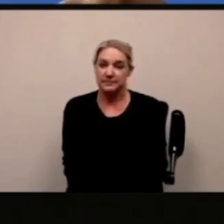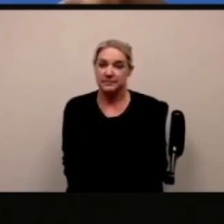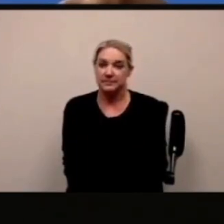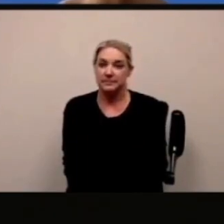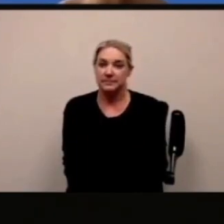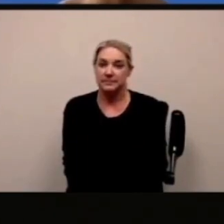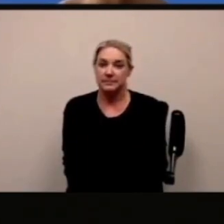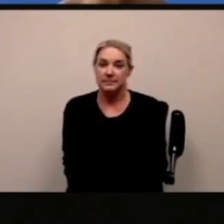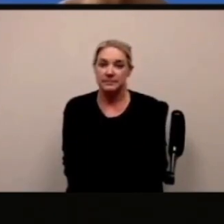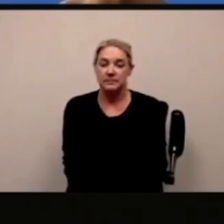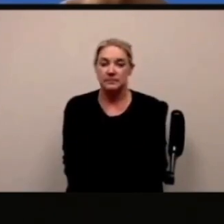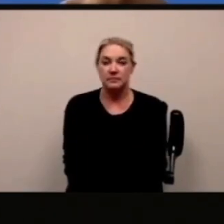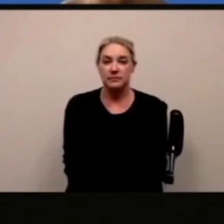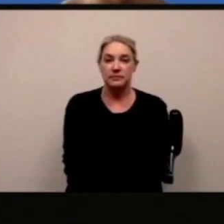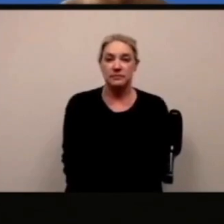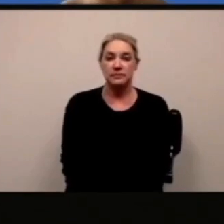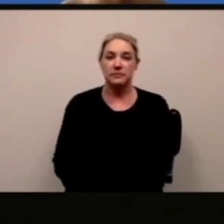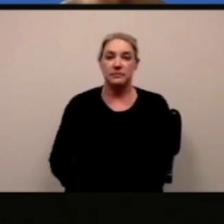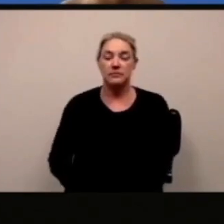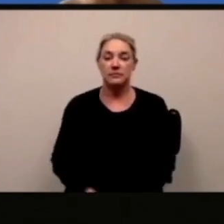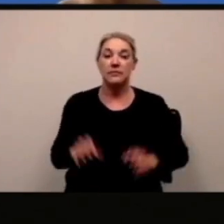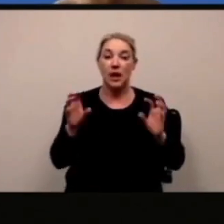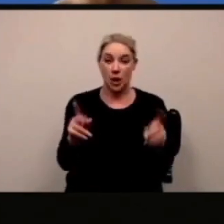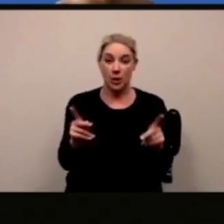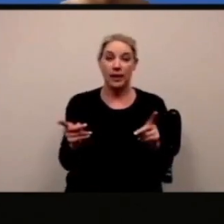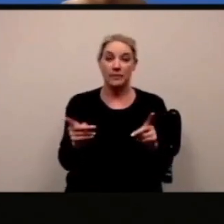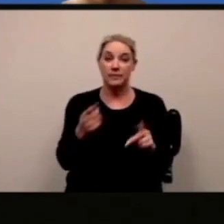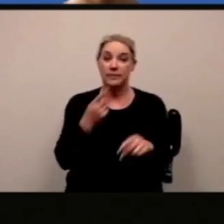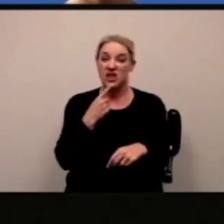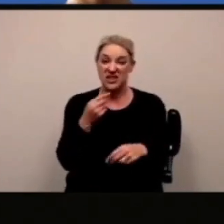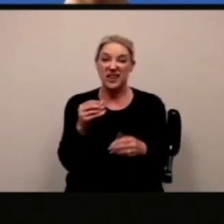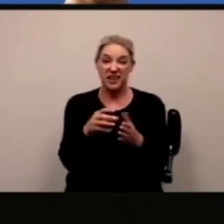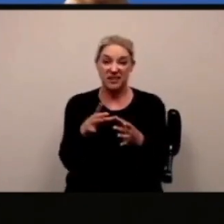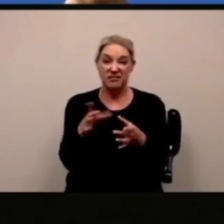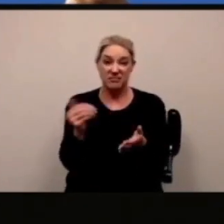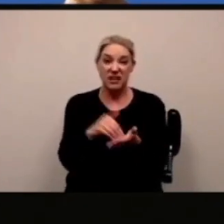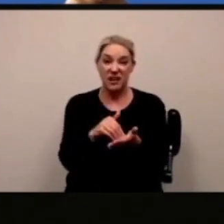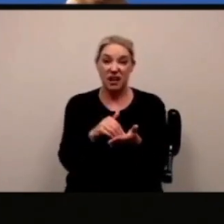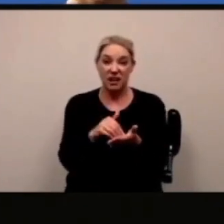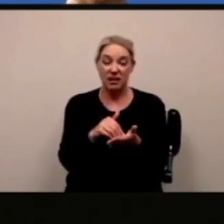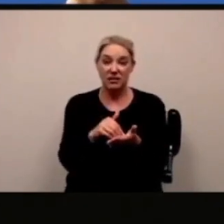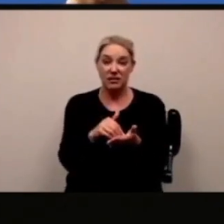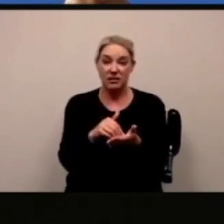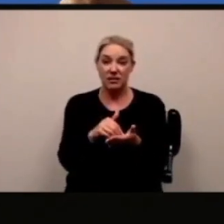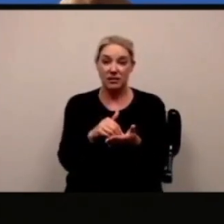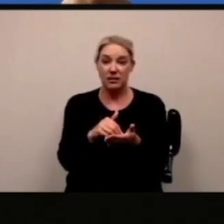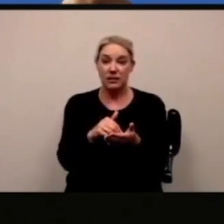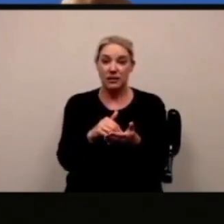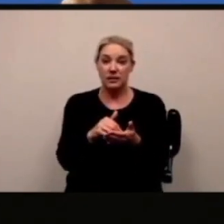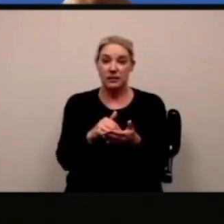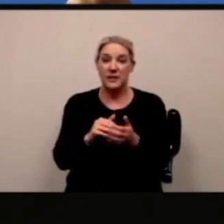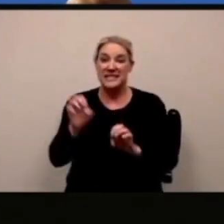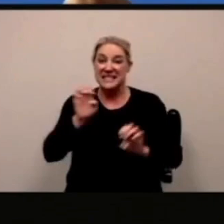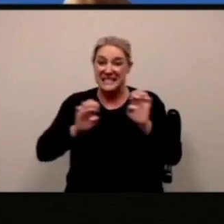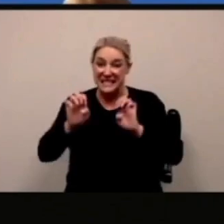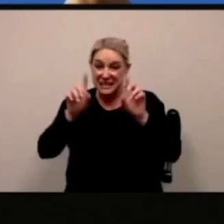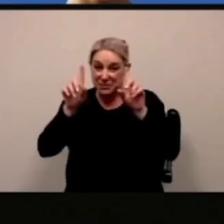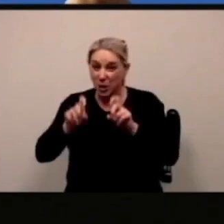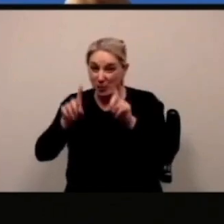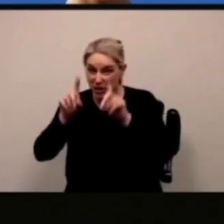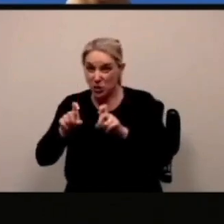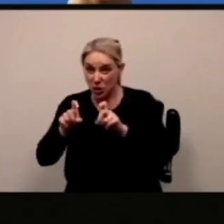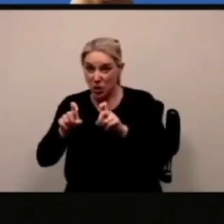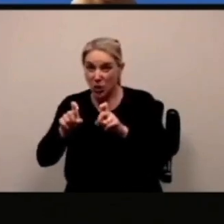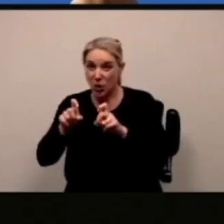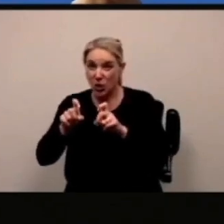別の方からの質問ですがもう同じ内容についてでしたこのような頭試験実験状態のものをあと